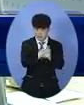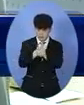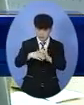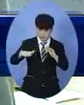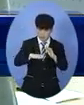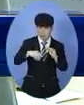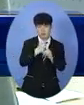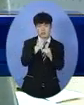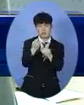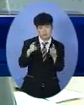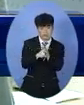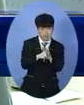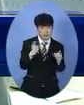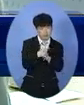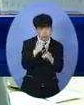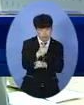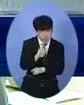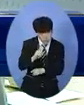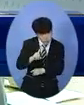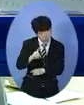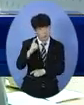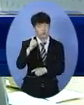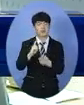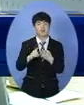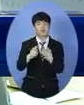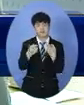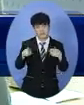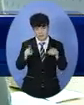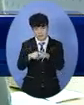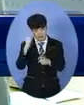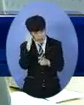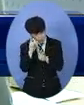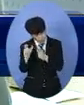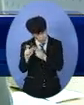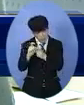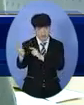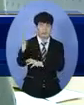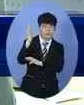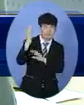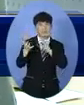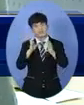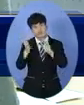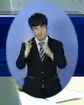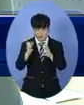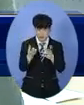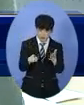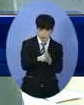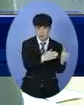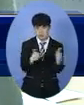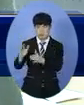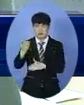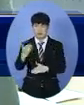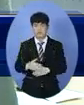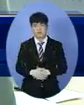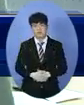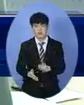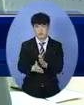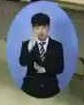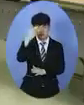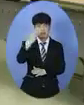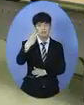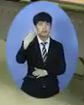어떤 문제점이 개선이 돼야 되는지 그러한 것에 대해서 우리가 함께 나누고자 이 자리를 마련하게